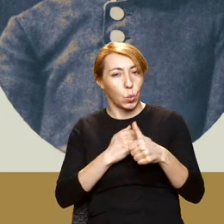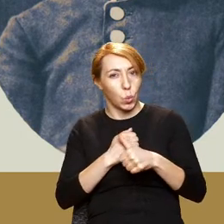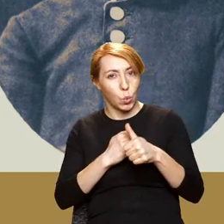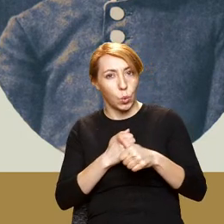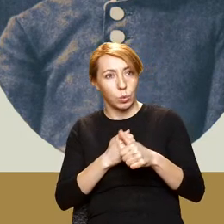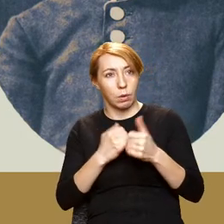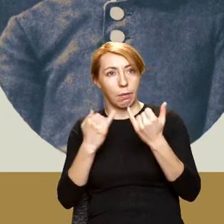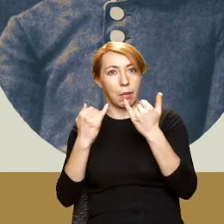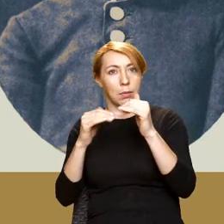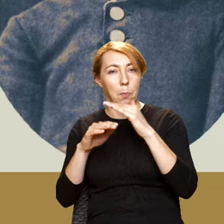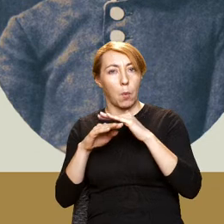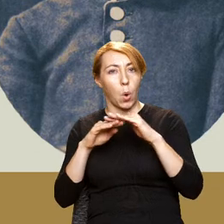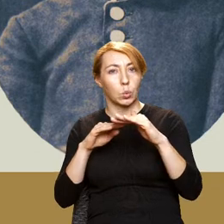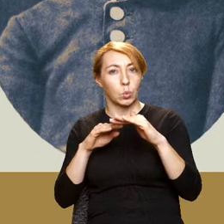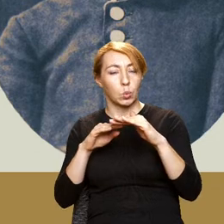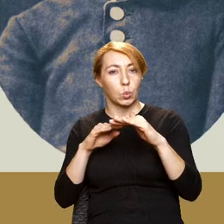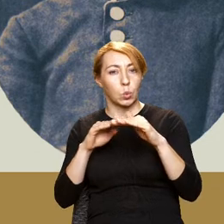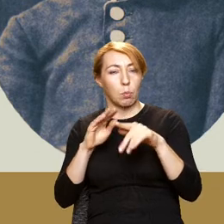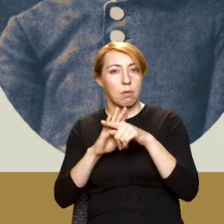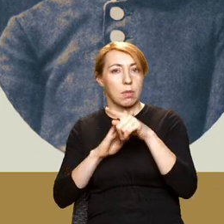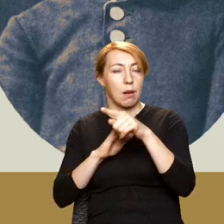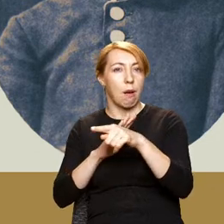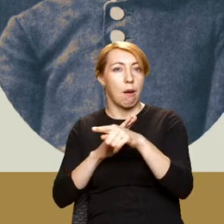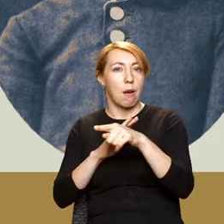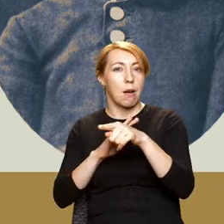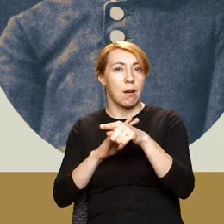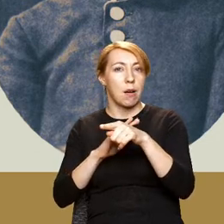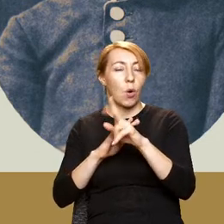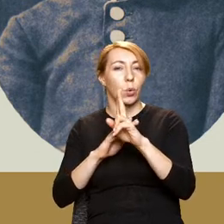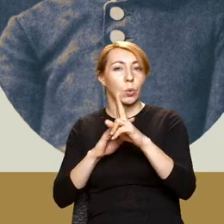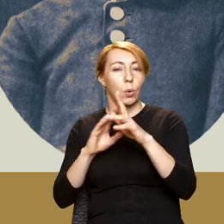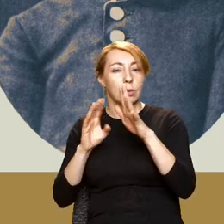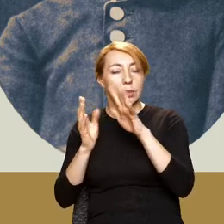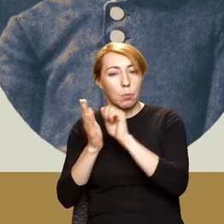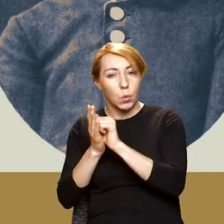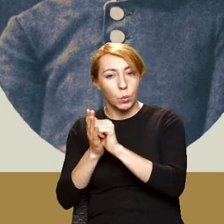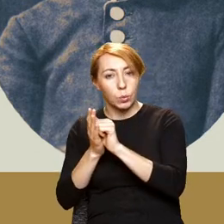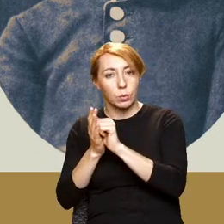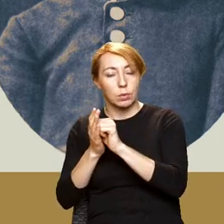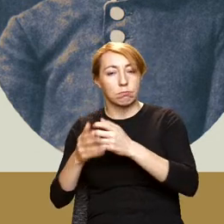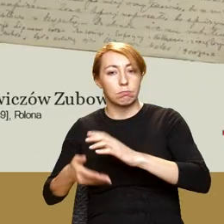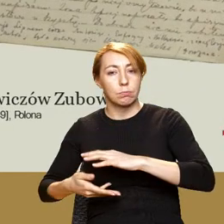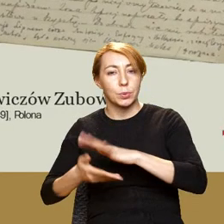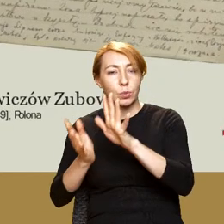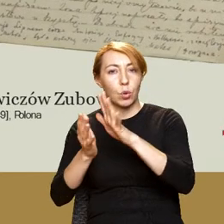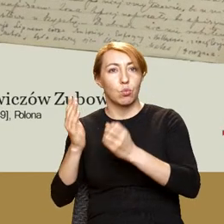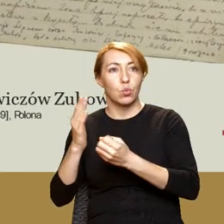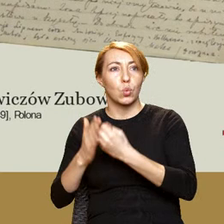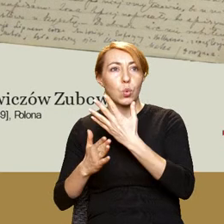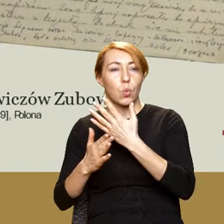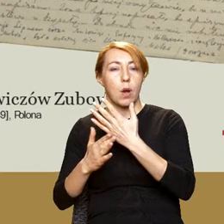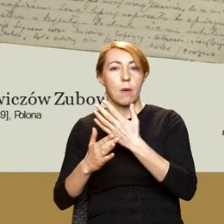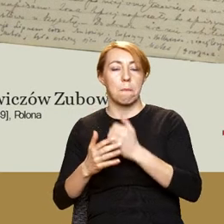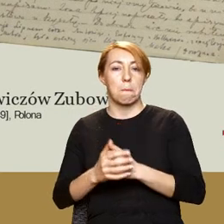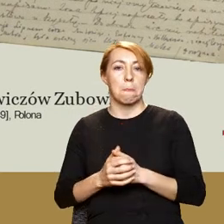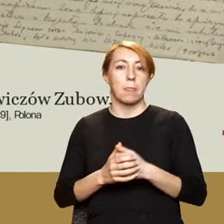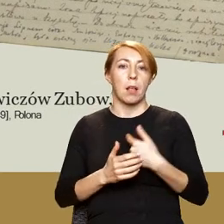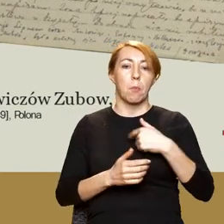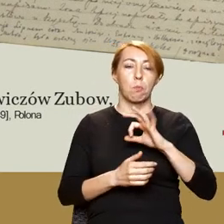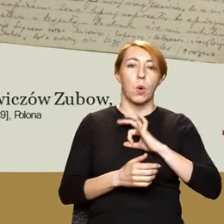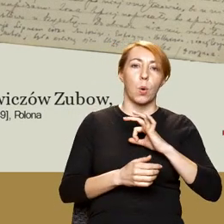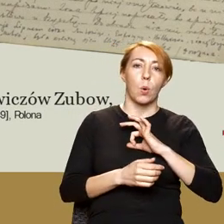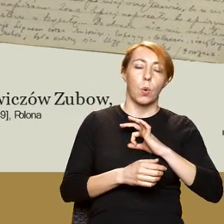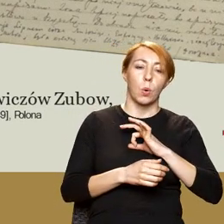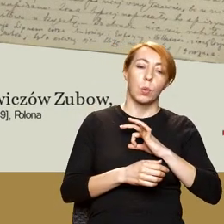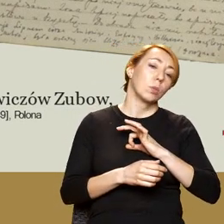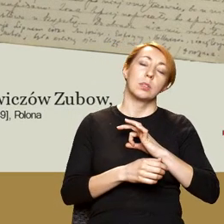інший поїзд для тих, хто займається публікацією «Жлуда». То значить і для моїх колег